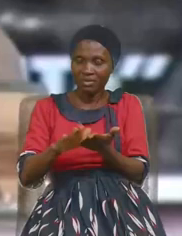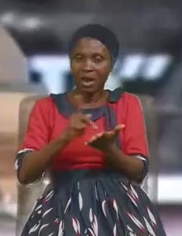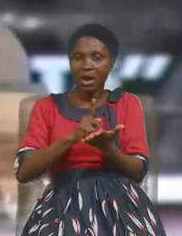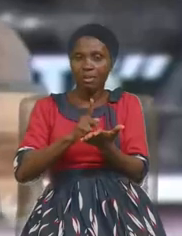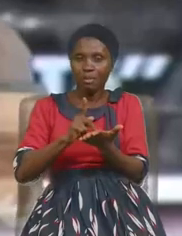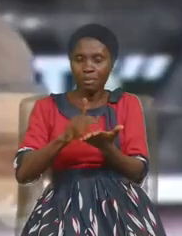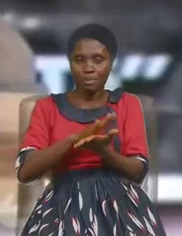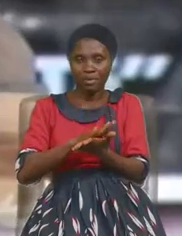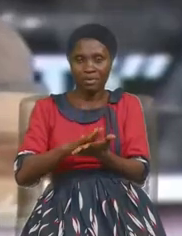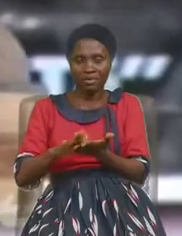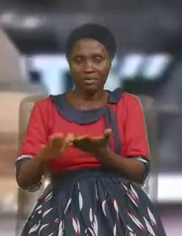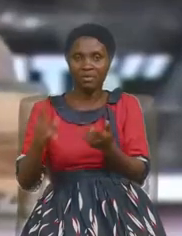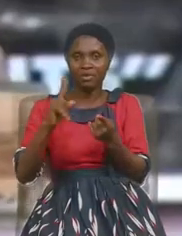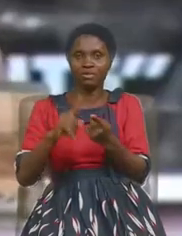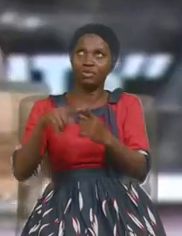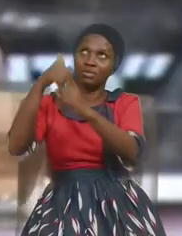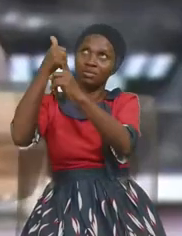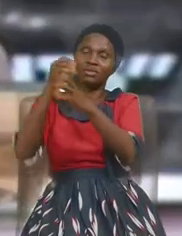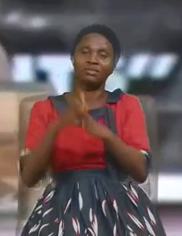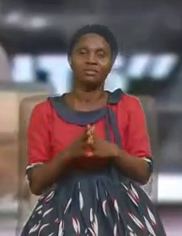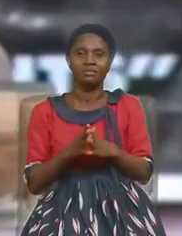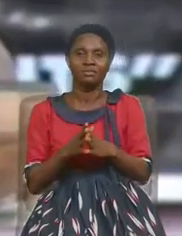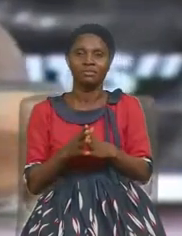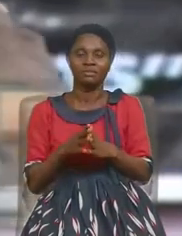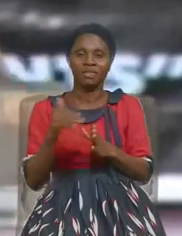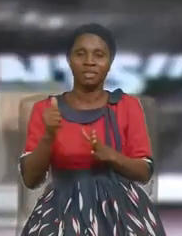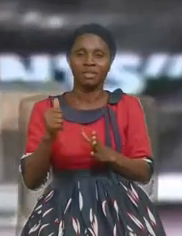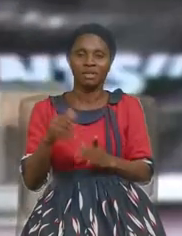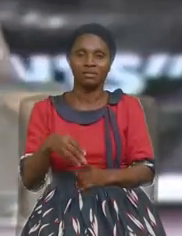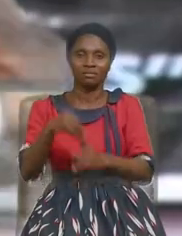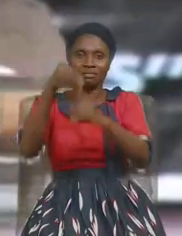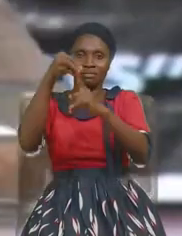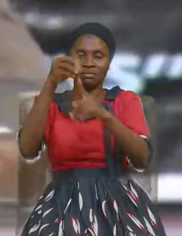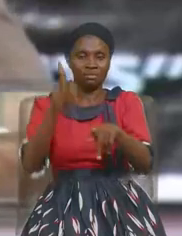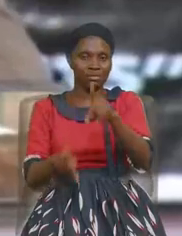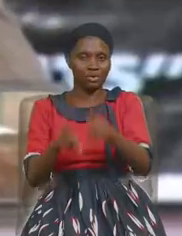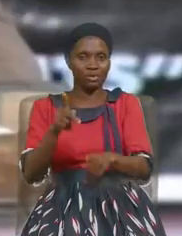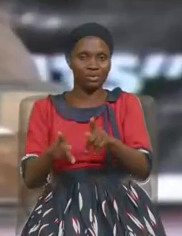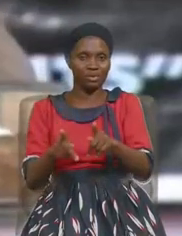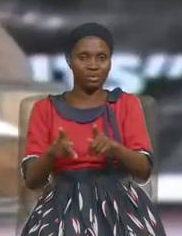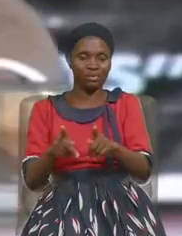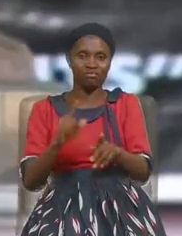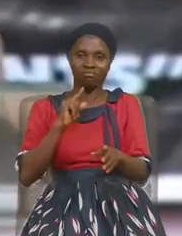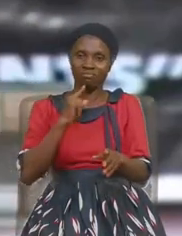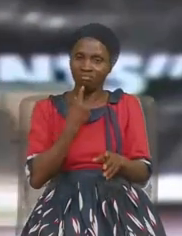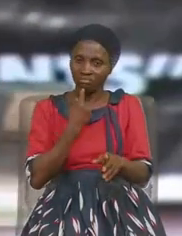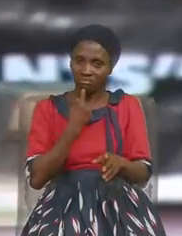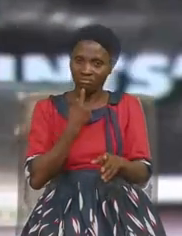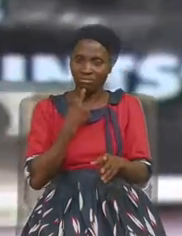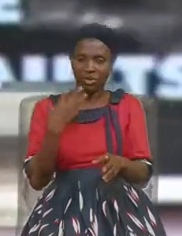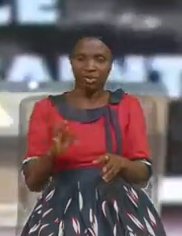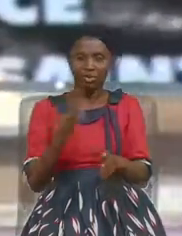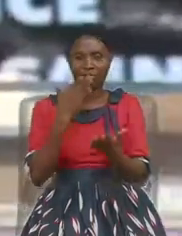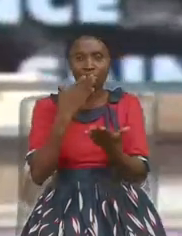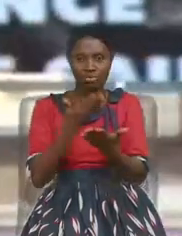qui lui appartienne, purifié par lui et zélé pour les bonnes